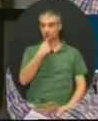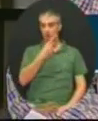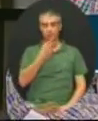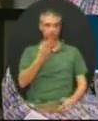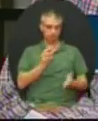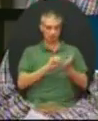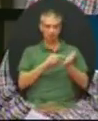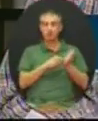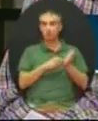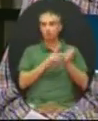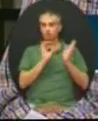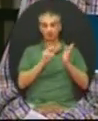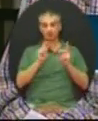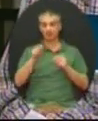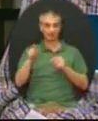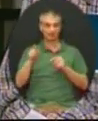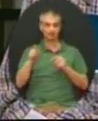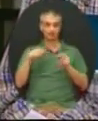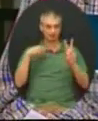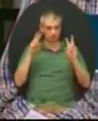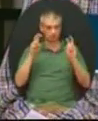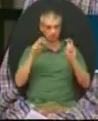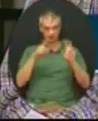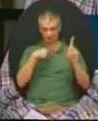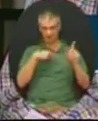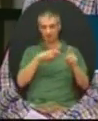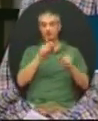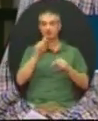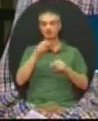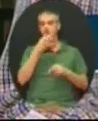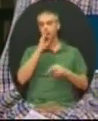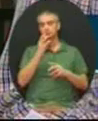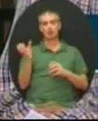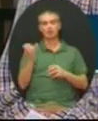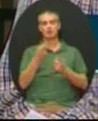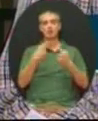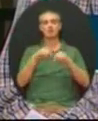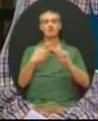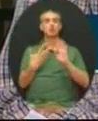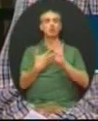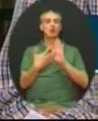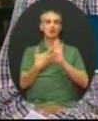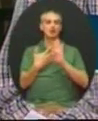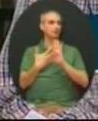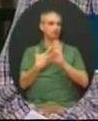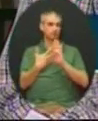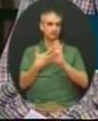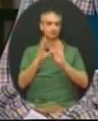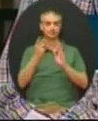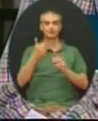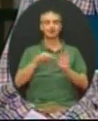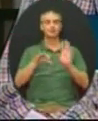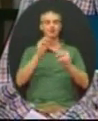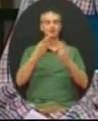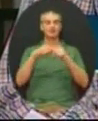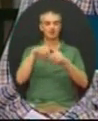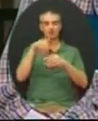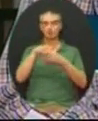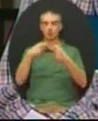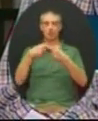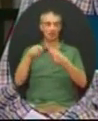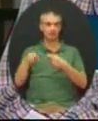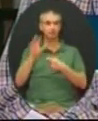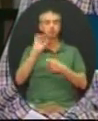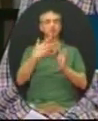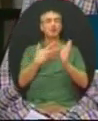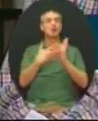במפורש שהכנסת, אולי אפילו נצטט שורה וחצי, כן. הכנסת רשאית למנות ועדות חקירה, אם על ידי בחירת ועדה מבין חבריה וכו',